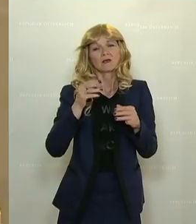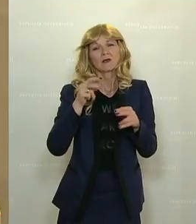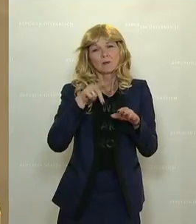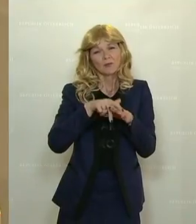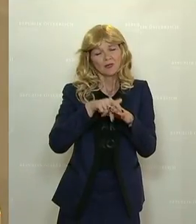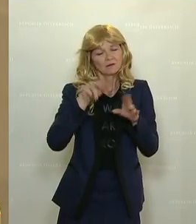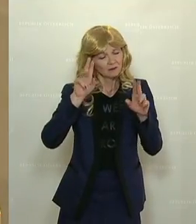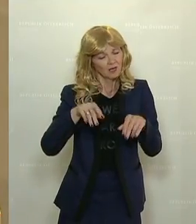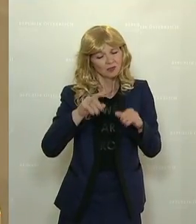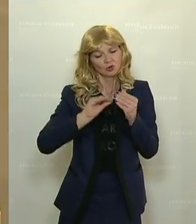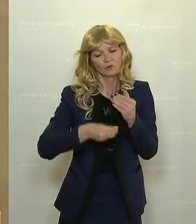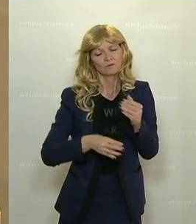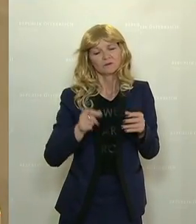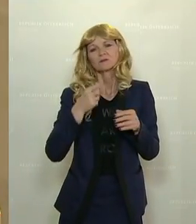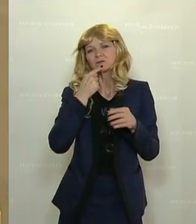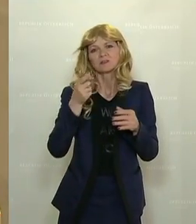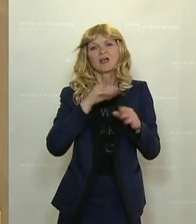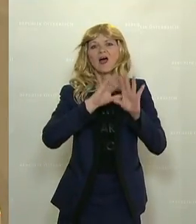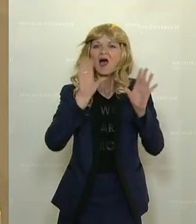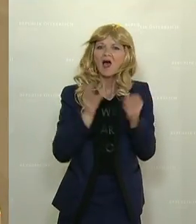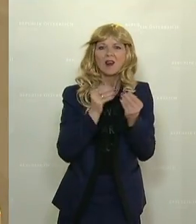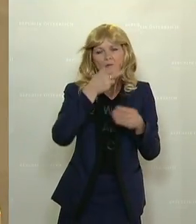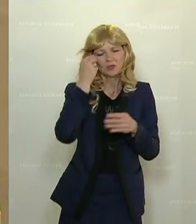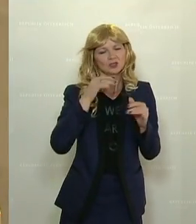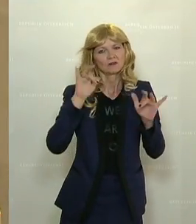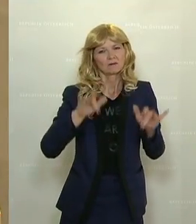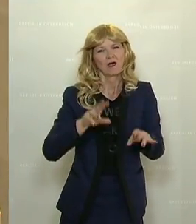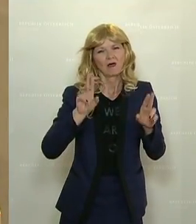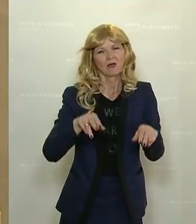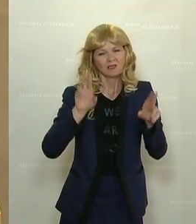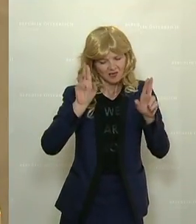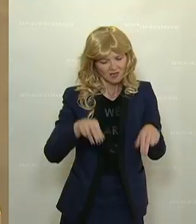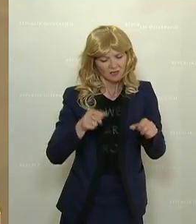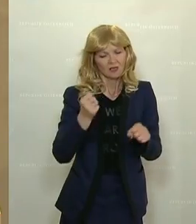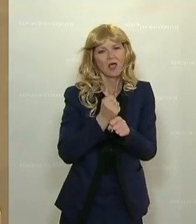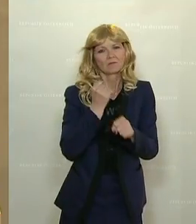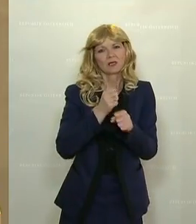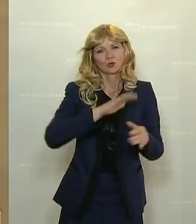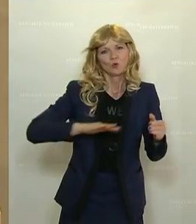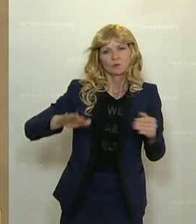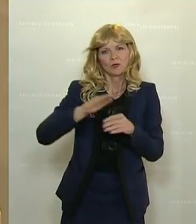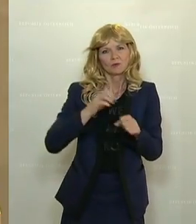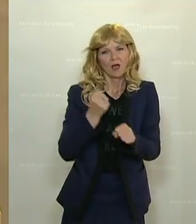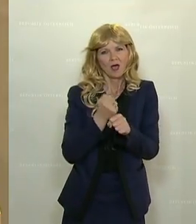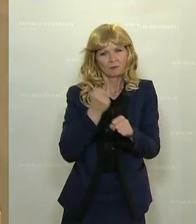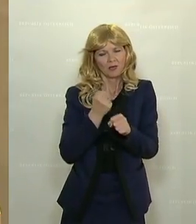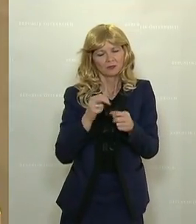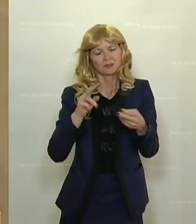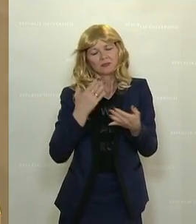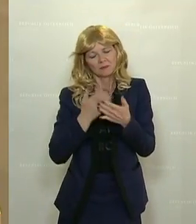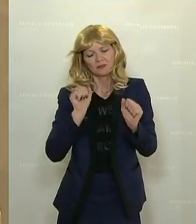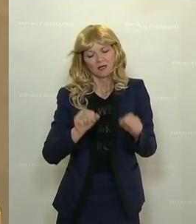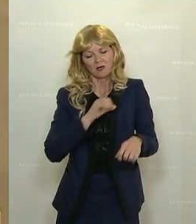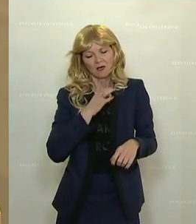normiert, dass alle Menschen das Recht haben, in einem richtigen Arbeitsverhältnis zu arbeiten und damit ihr Lebensunterhalt bestreiten zu können, voranzutreiben und dem Nationalrat